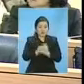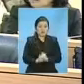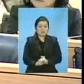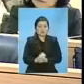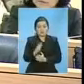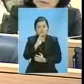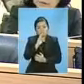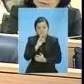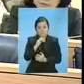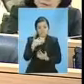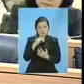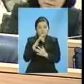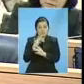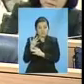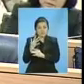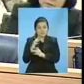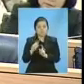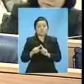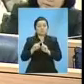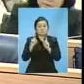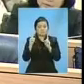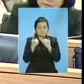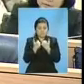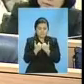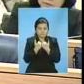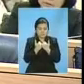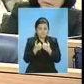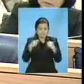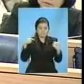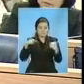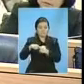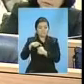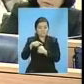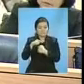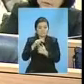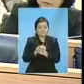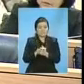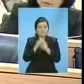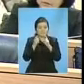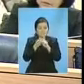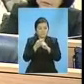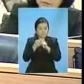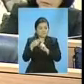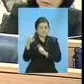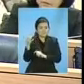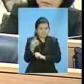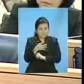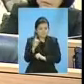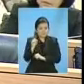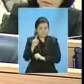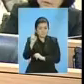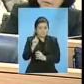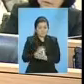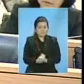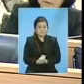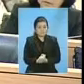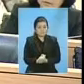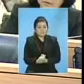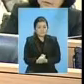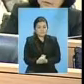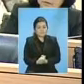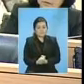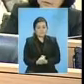รมแต่ปรากฏว่าสิ่งที่นาซีได้ทำกับชนชาติยิวนั้นเป็นสิ่งที่เลวร้ายกว่านั้นมาก